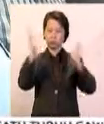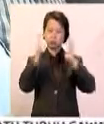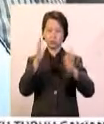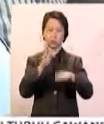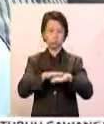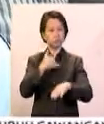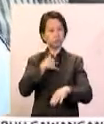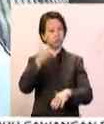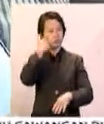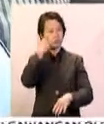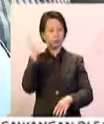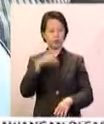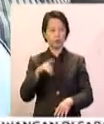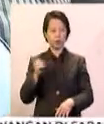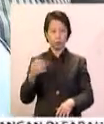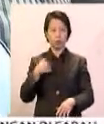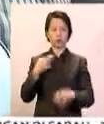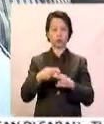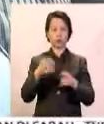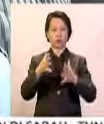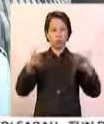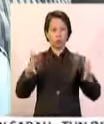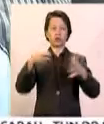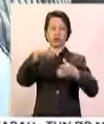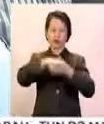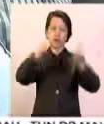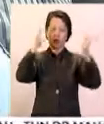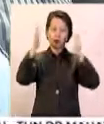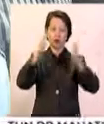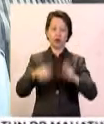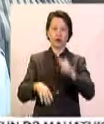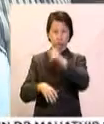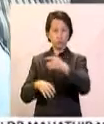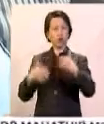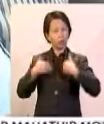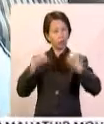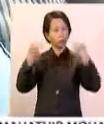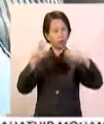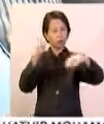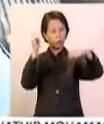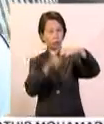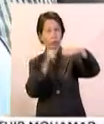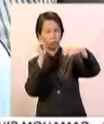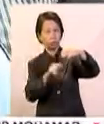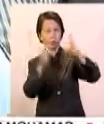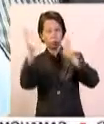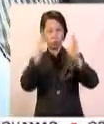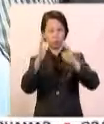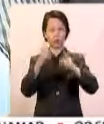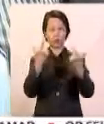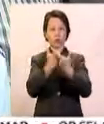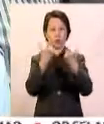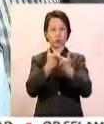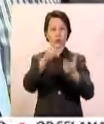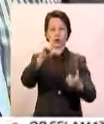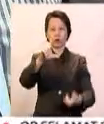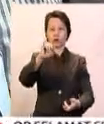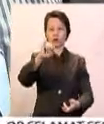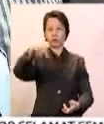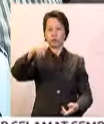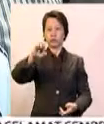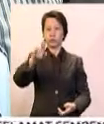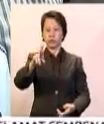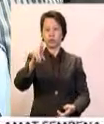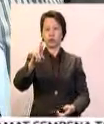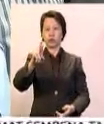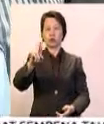dan dia ada nama besar di Malaysia dan dia pernah skor untuk Malaysia lawan Liverpool. Okay, so jadi nama dia